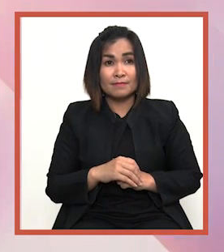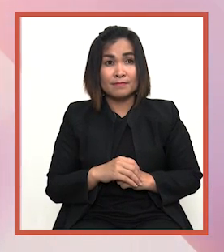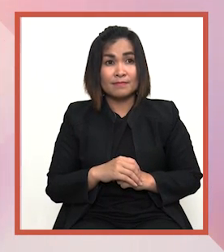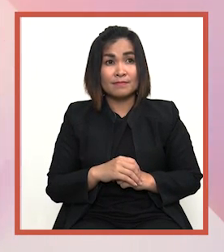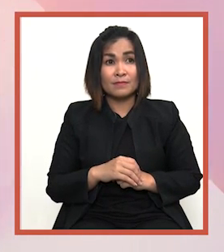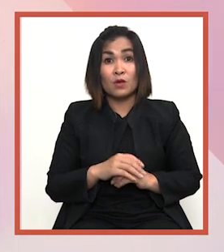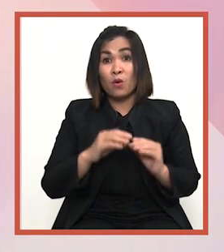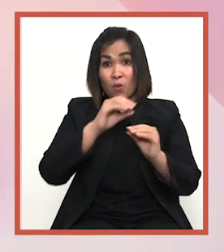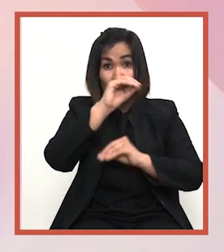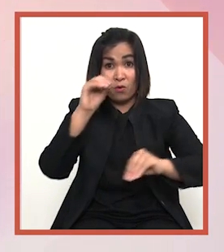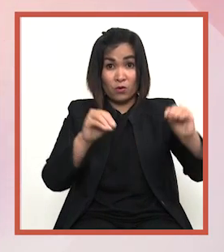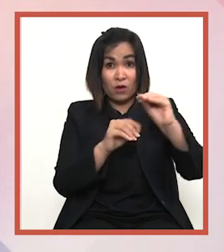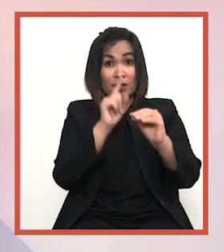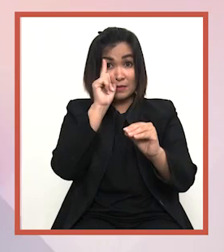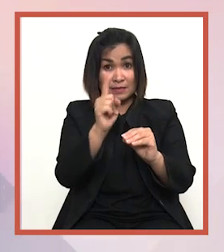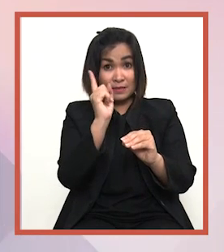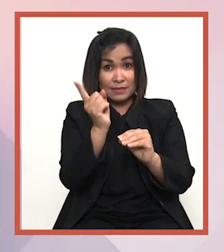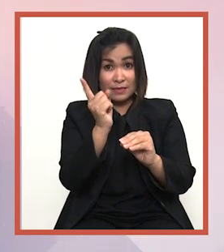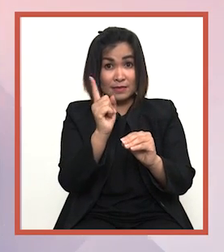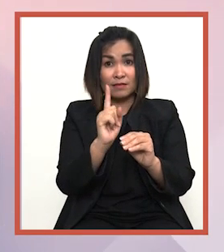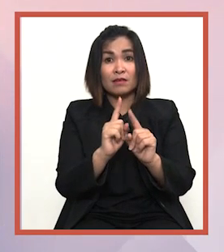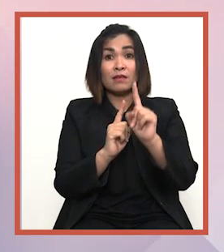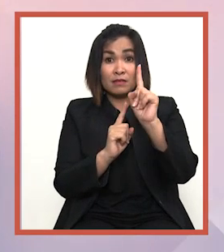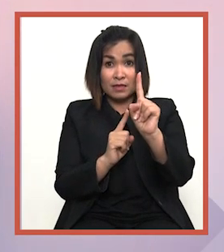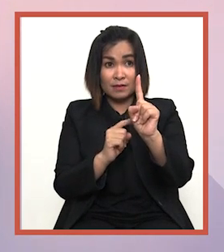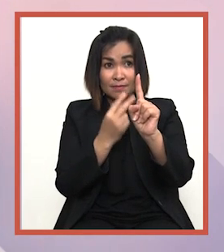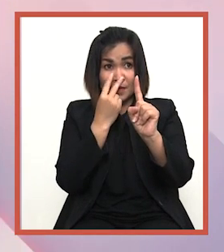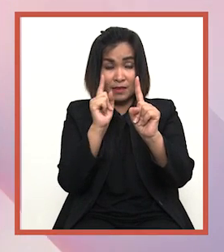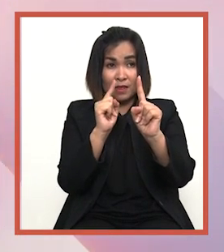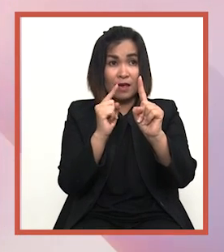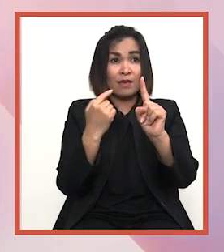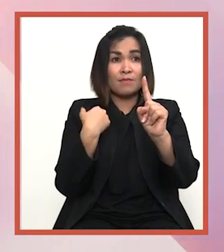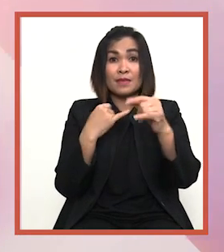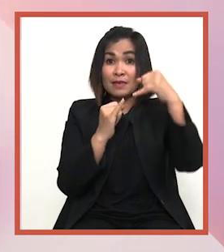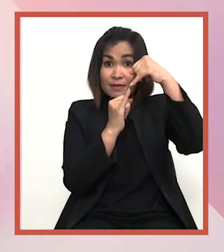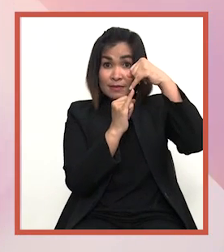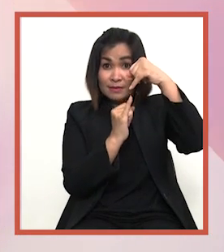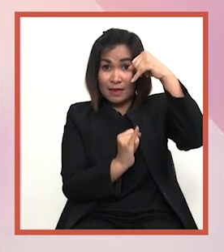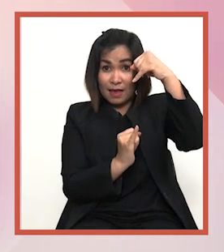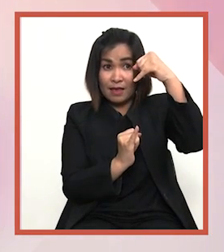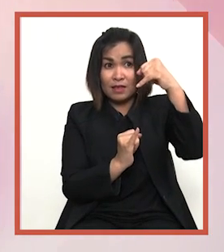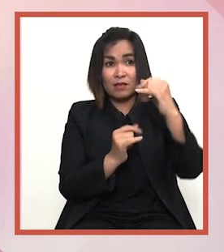ดูจากวงจรจริงครับนักเรียนจะเห็นจุดต่อสายสวิตช์นะครับ